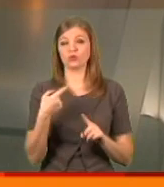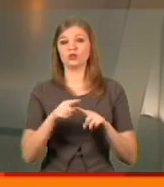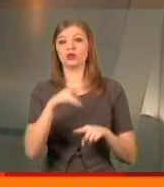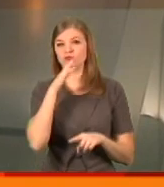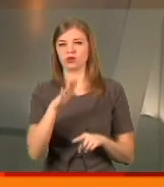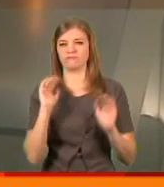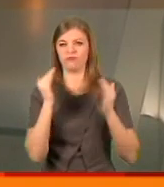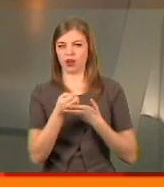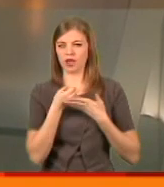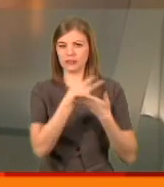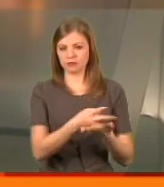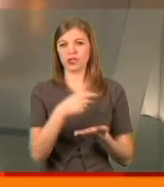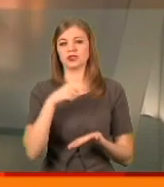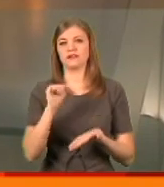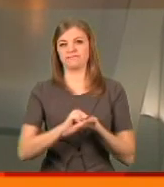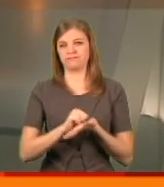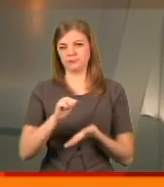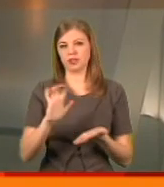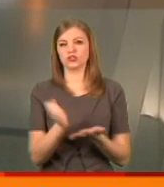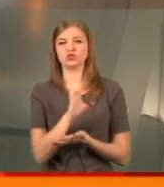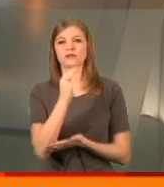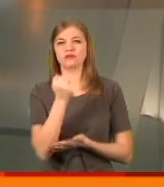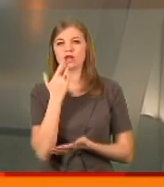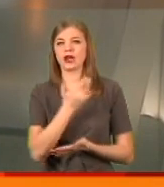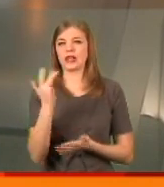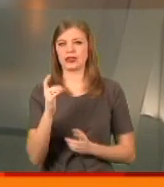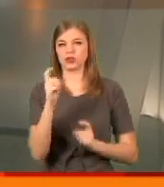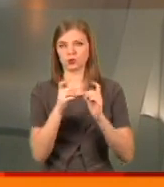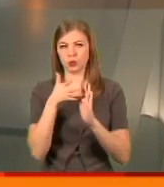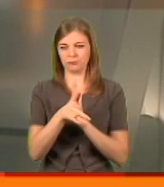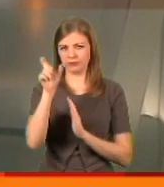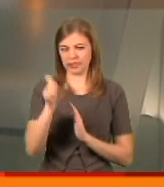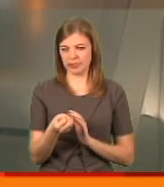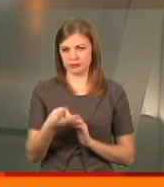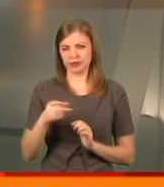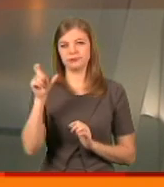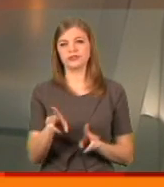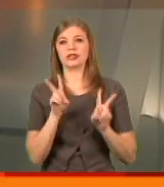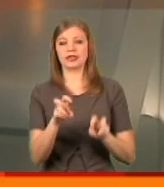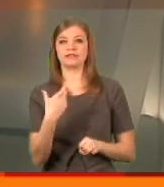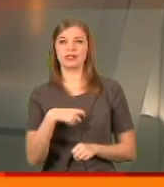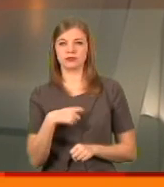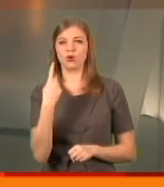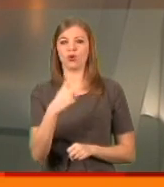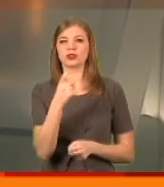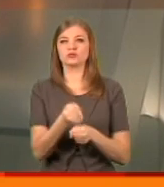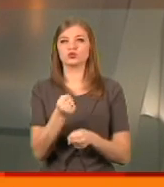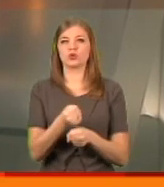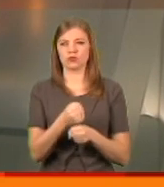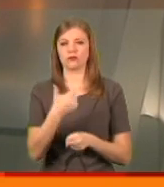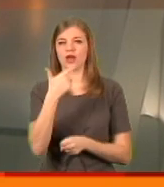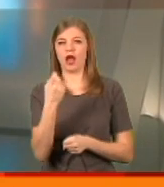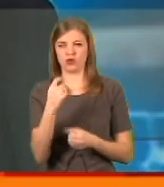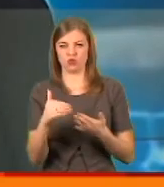часом у реанімації. Видання The Telegraph знайшло в США радянського хіміка Віла Мірзаянова. Він називає себе одним із розробників